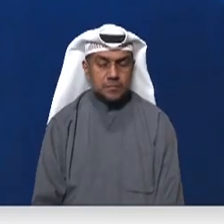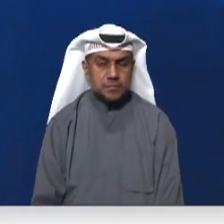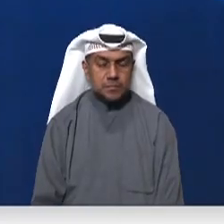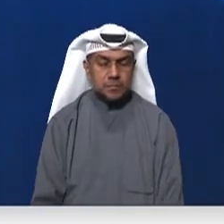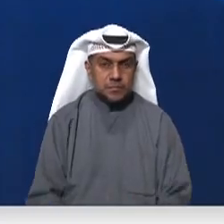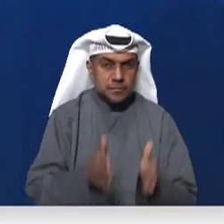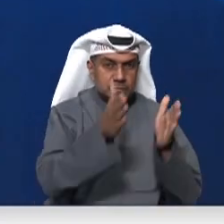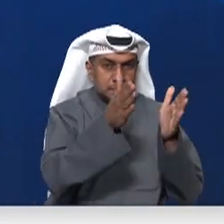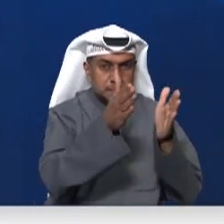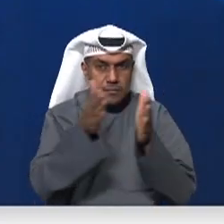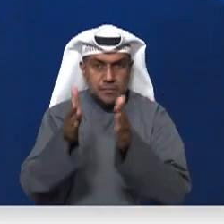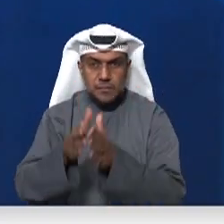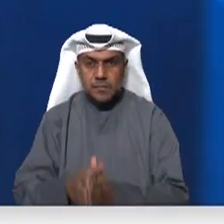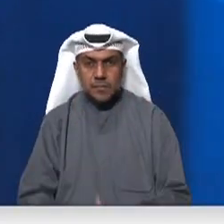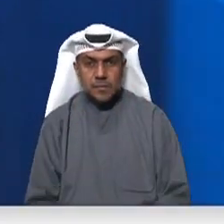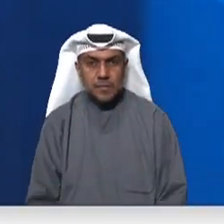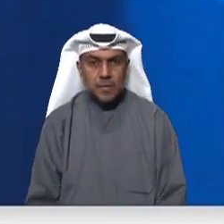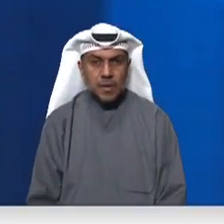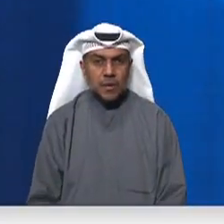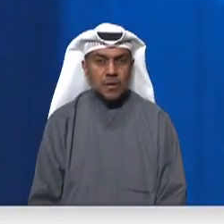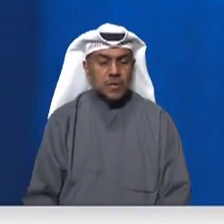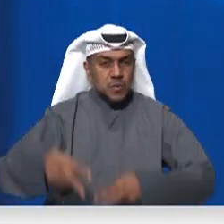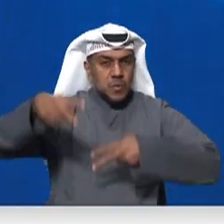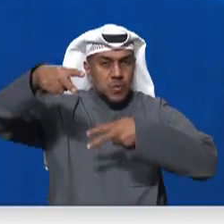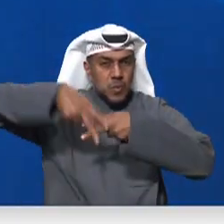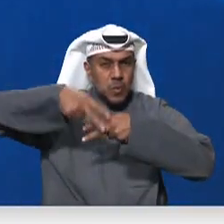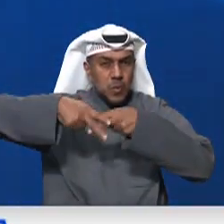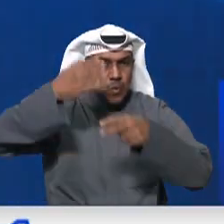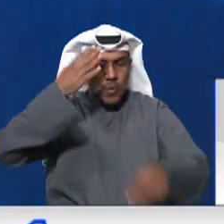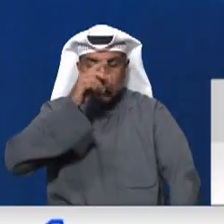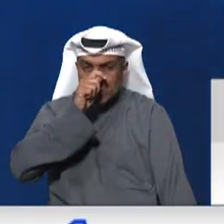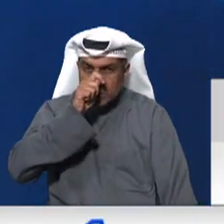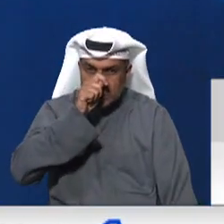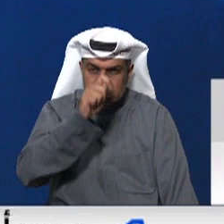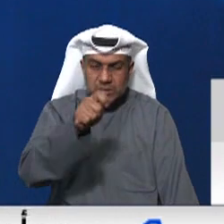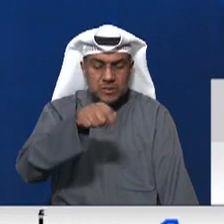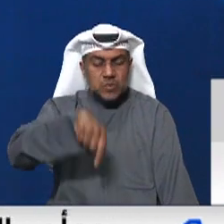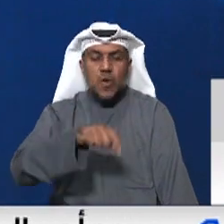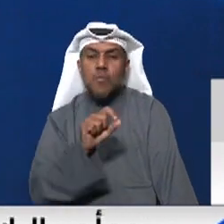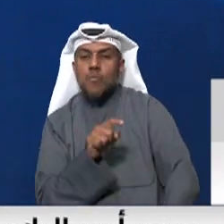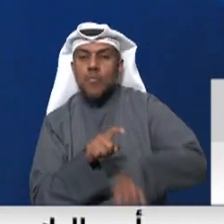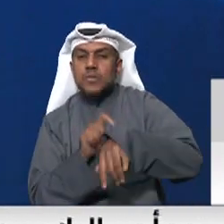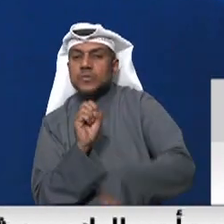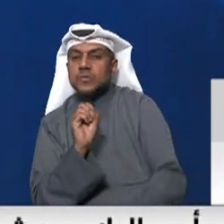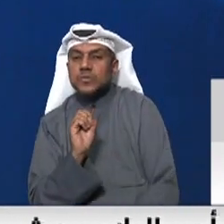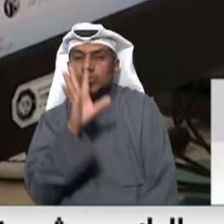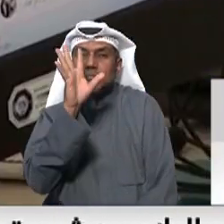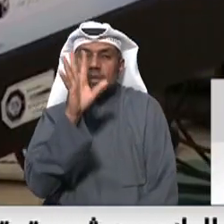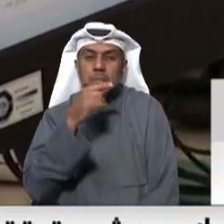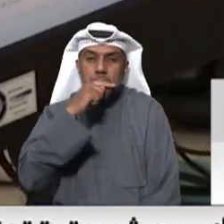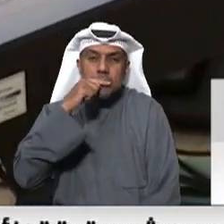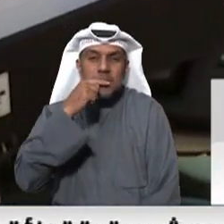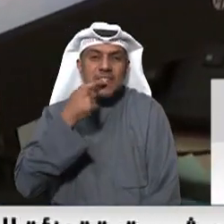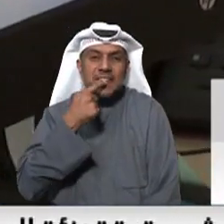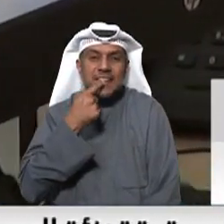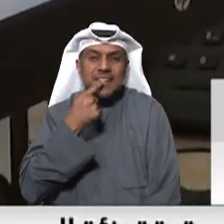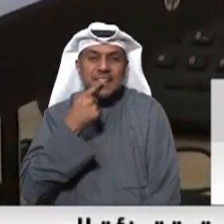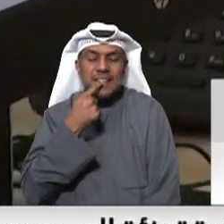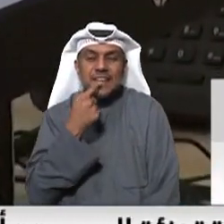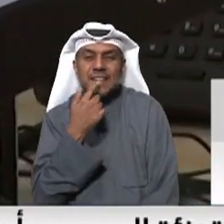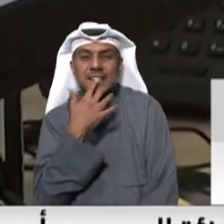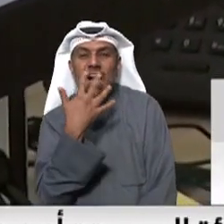وفي حادثة تدل على وحشية الاحتلال الإسرائيلي عثر صباح اليوم على جثمان الشهيدة الطفلة هند